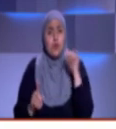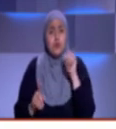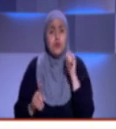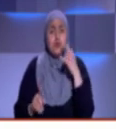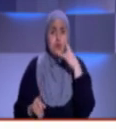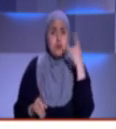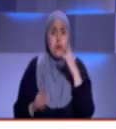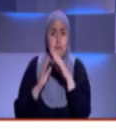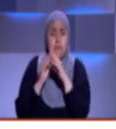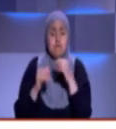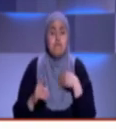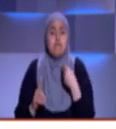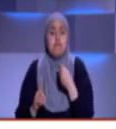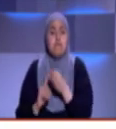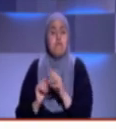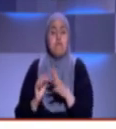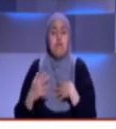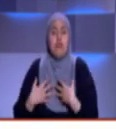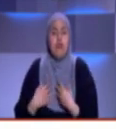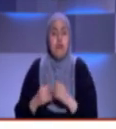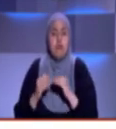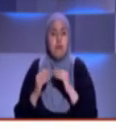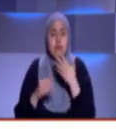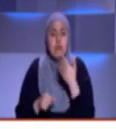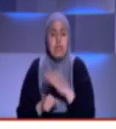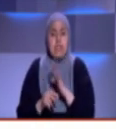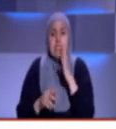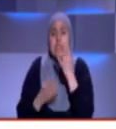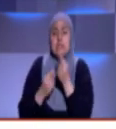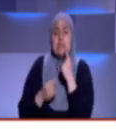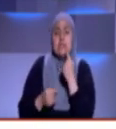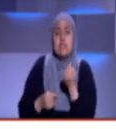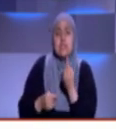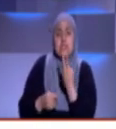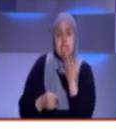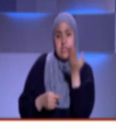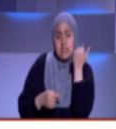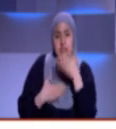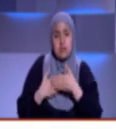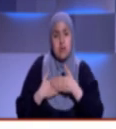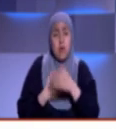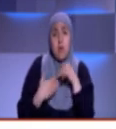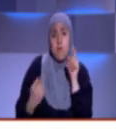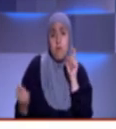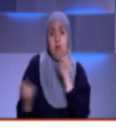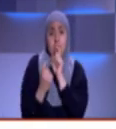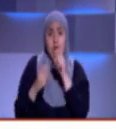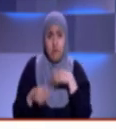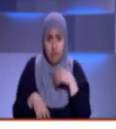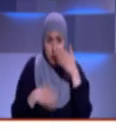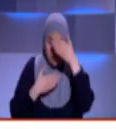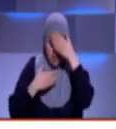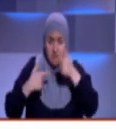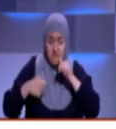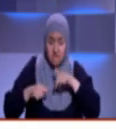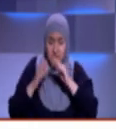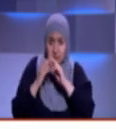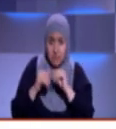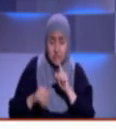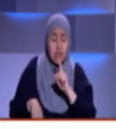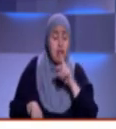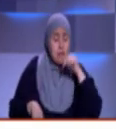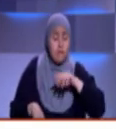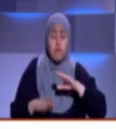من تضحيات كثيرة منذ سنوات طويلة ومكافحة الإرهاب ليس فقط في مصر ولكن في